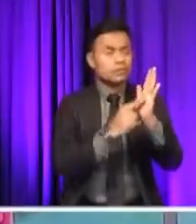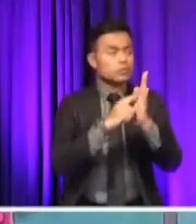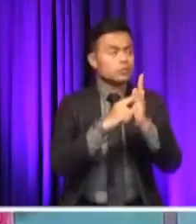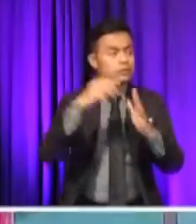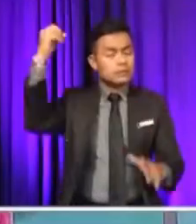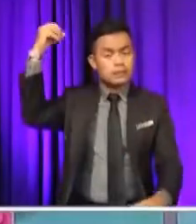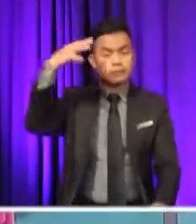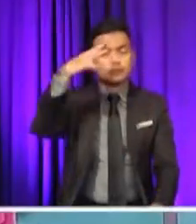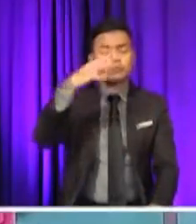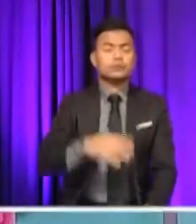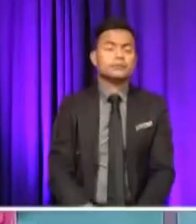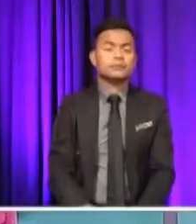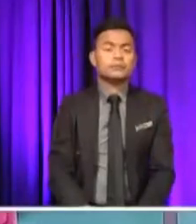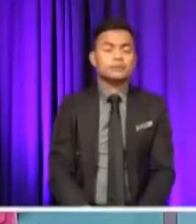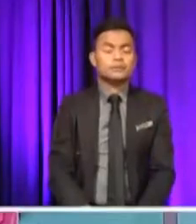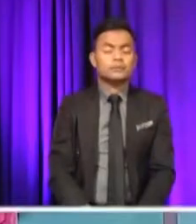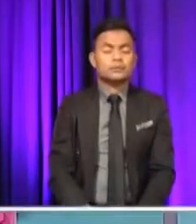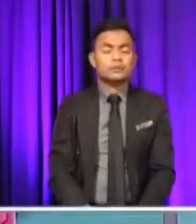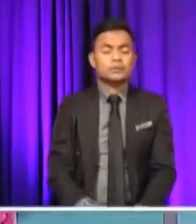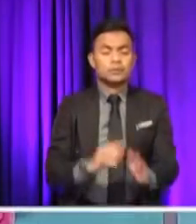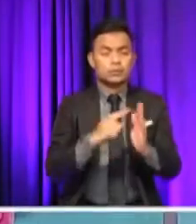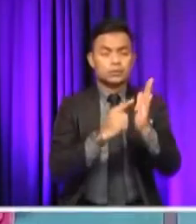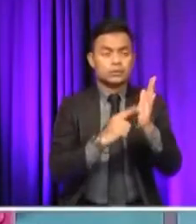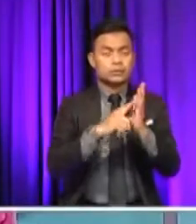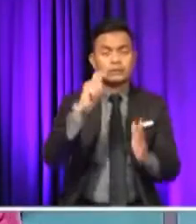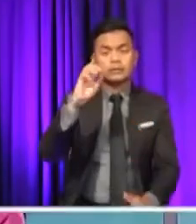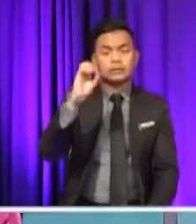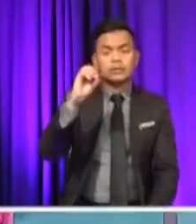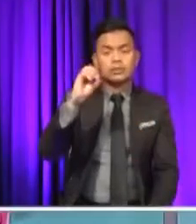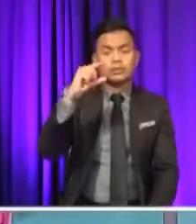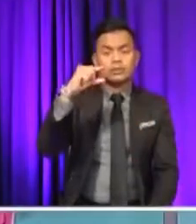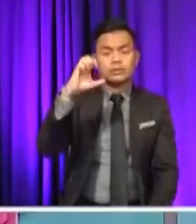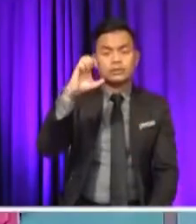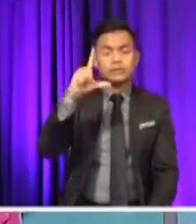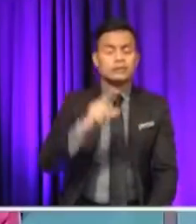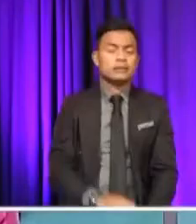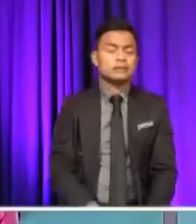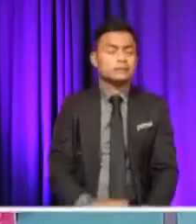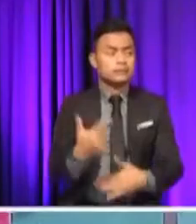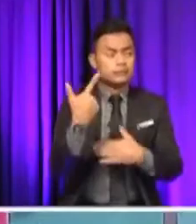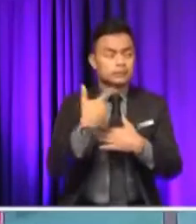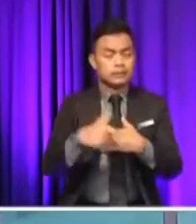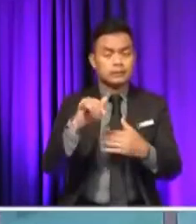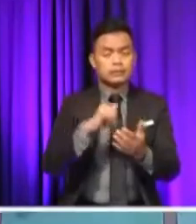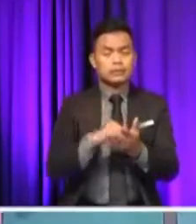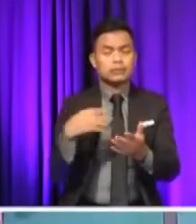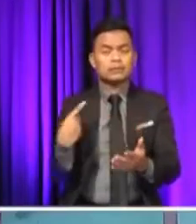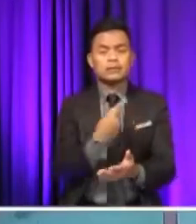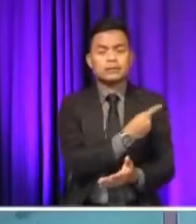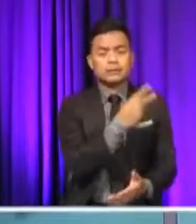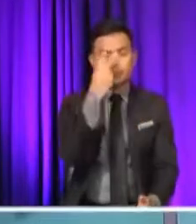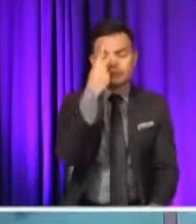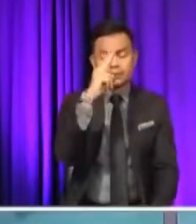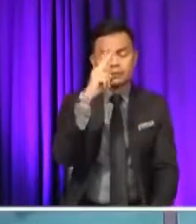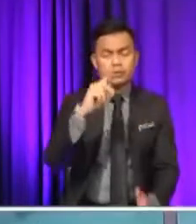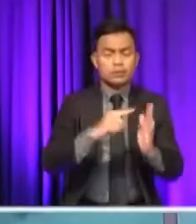rumah pun banyak gunakan Swiss toggle. Okey, selepas Swiss toggle, kita tengok Swiss tekan buka. Okey, saya ada